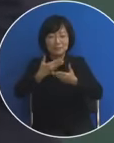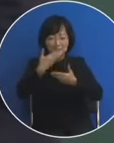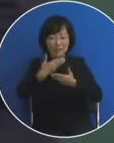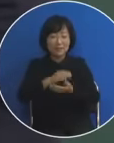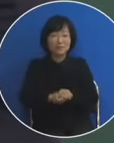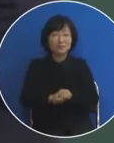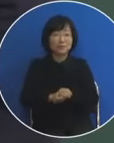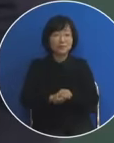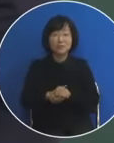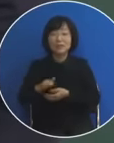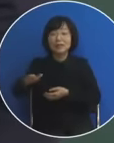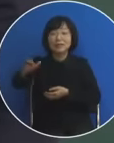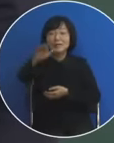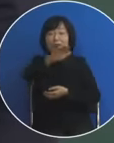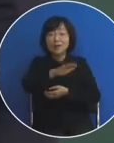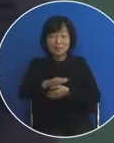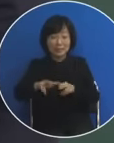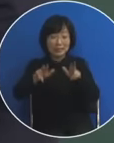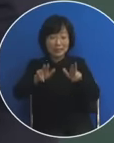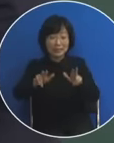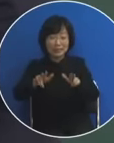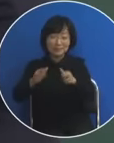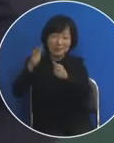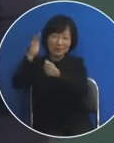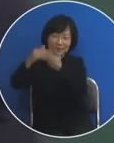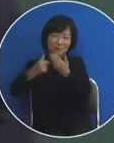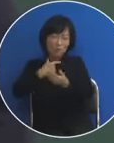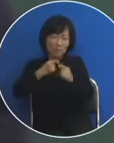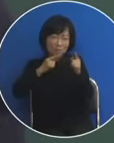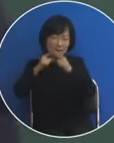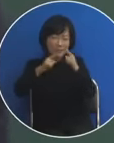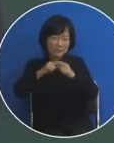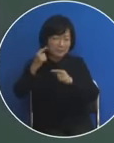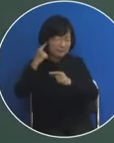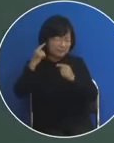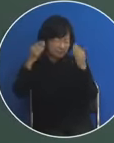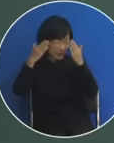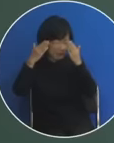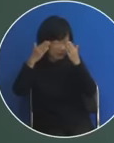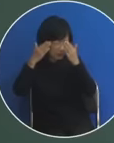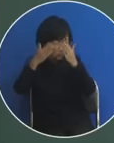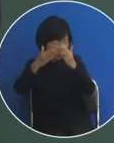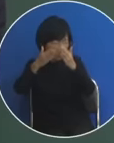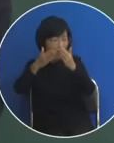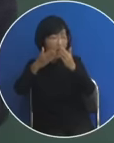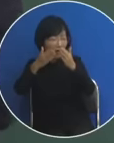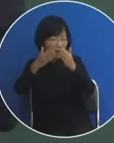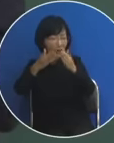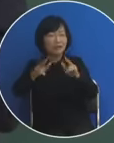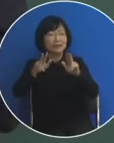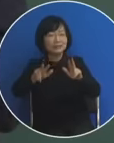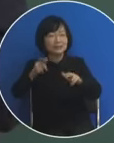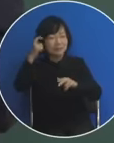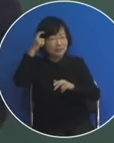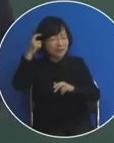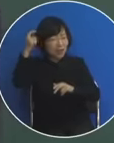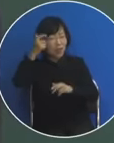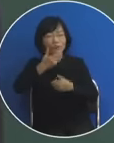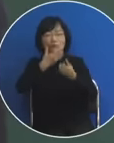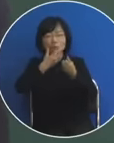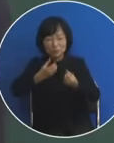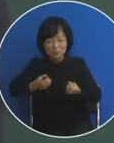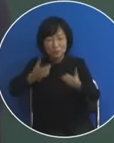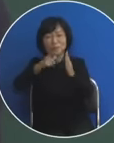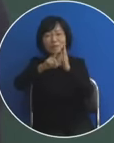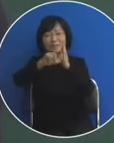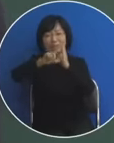앉아서 하나님이 원하시는 말씀을 듣는 것은 굉장한 영적인 축복의 시간이 되는 것이다. And sitting here today and listening to the words of